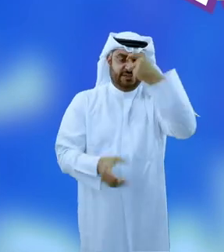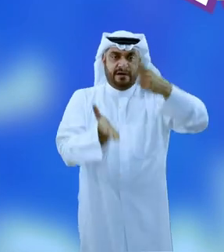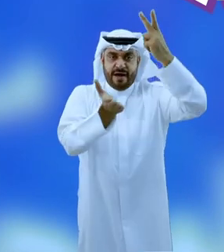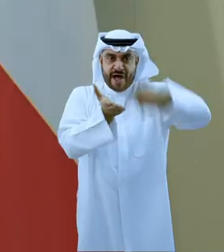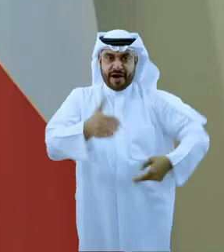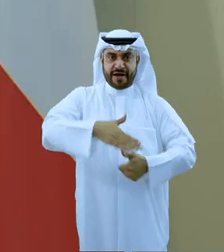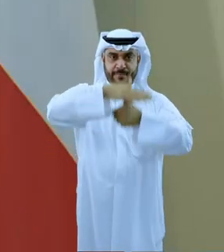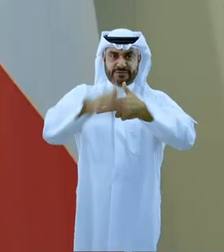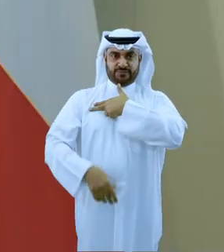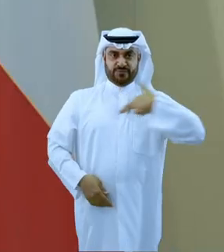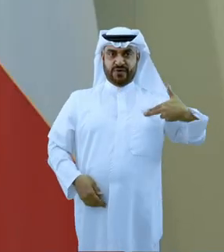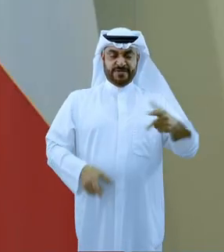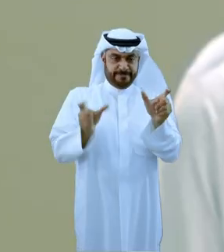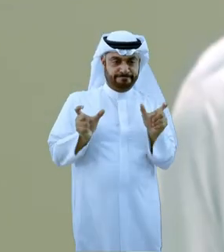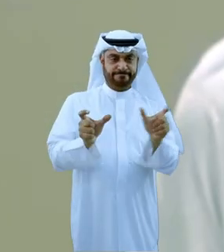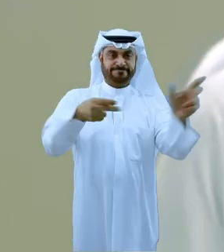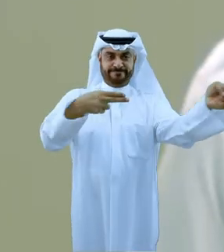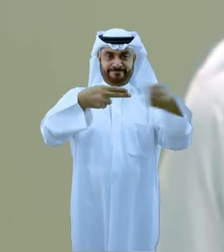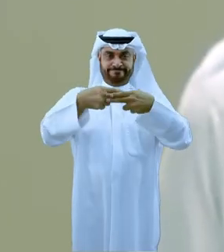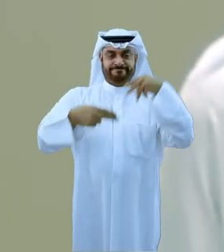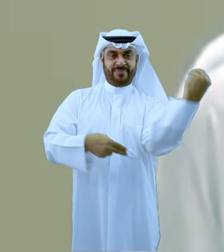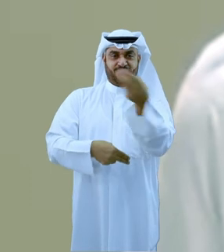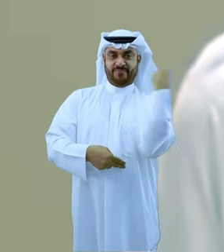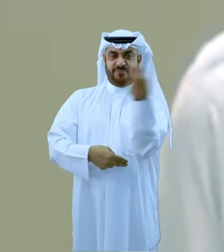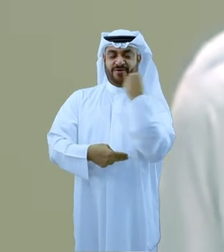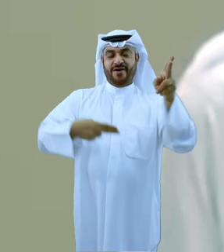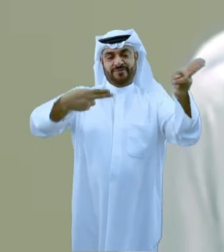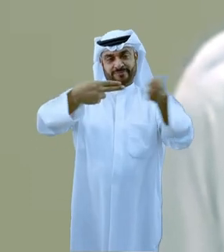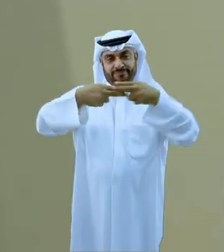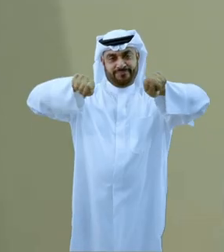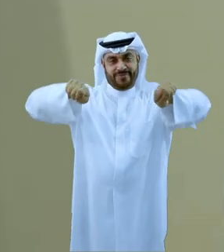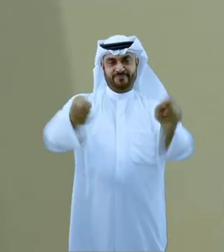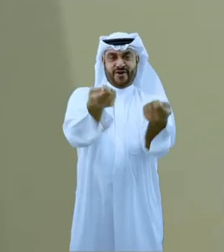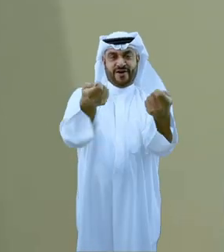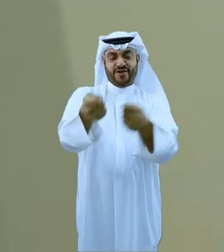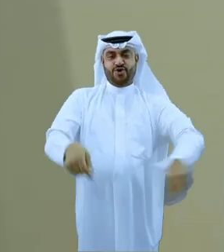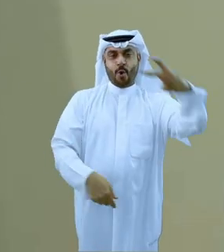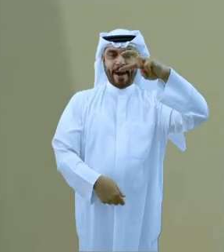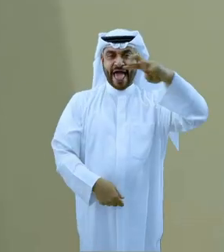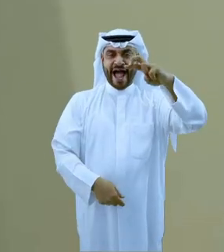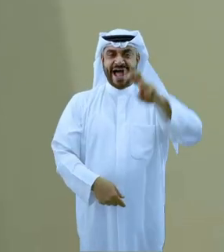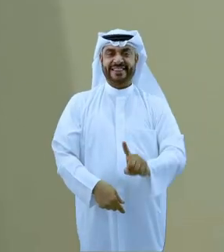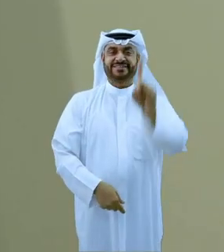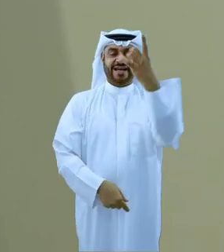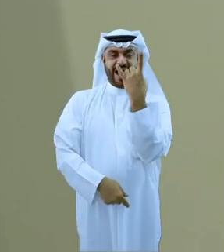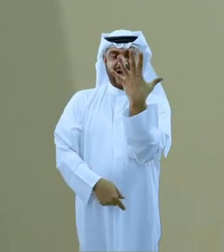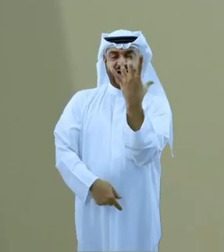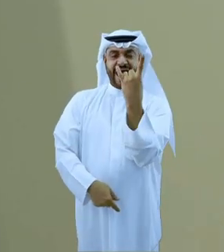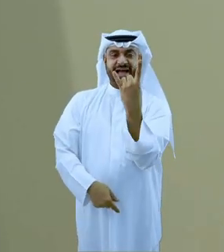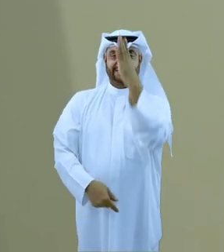حالة. قرر مجلس الوزراء فرض حظر التجول الشامل في البلاد اعتباراً من يوم الأحد